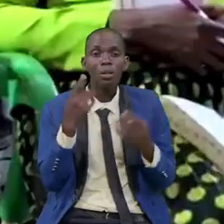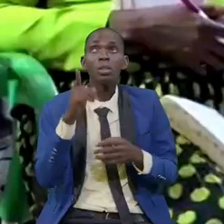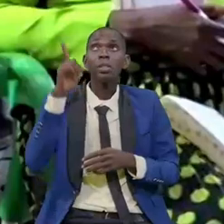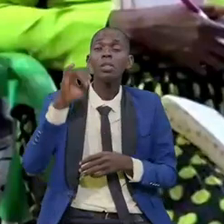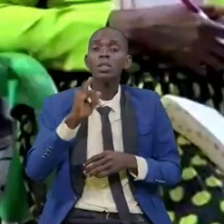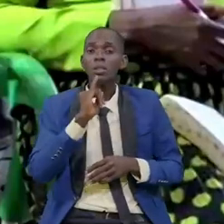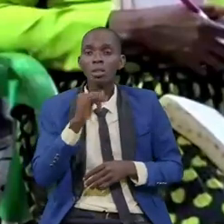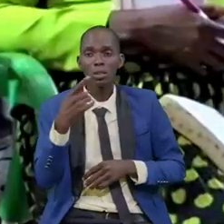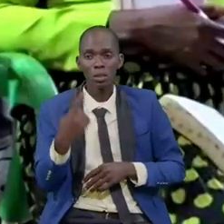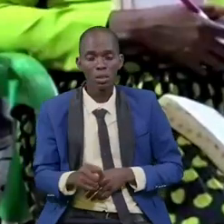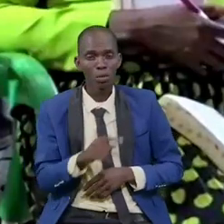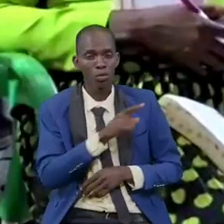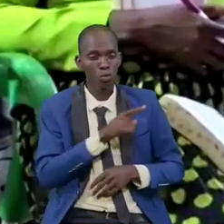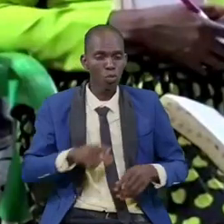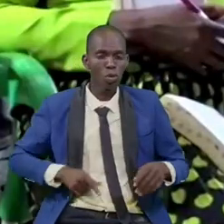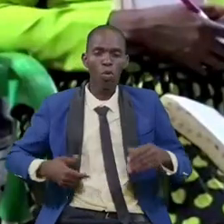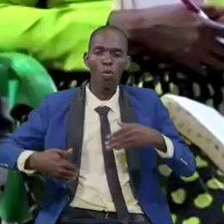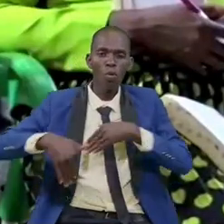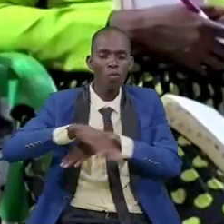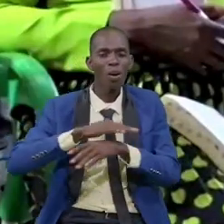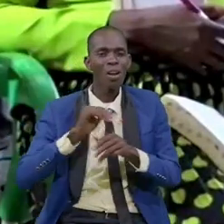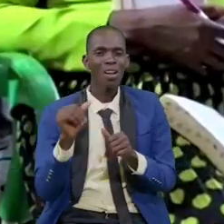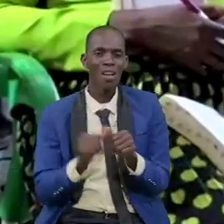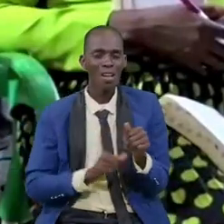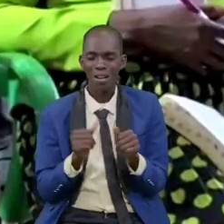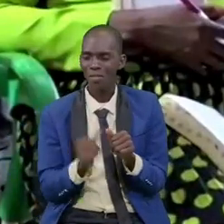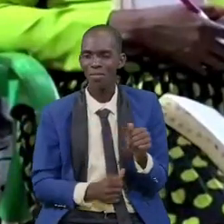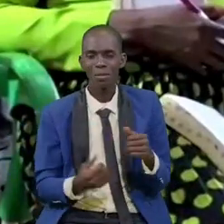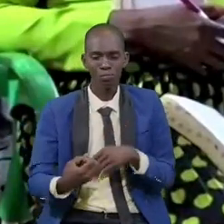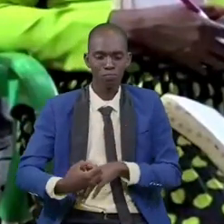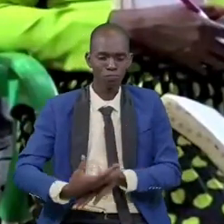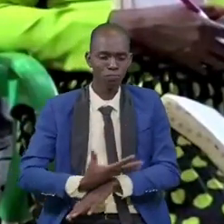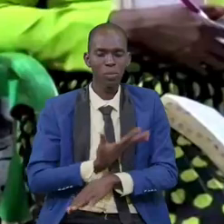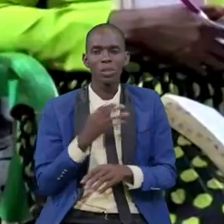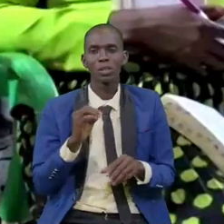Seigneur sur toute influence dans ta vie.